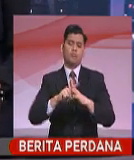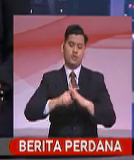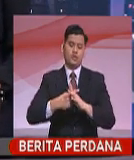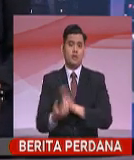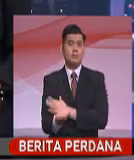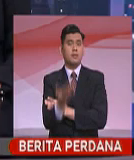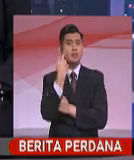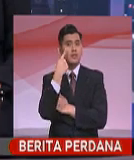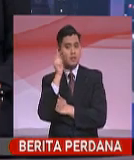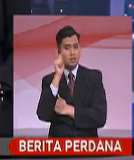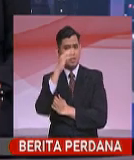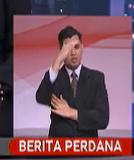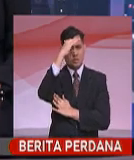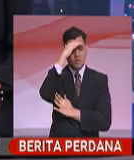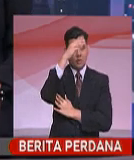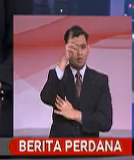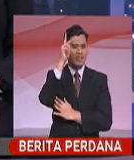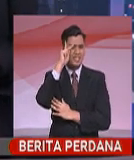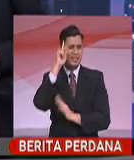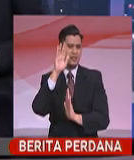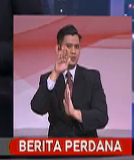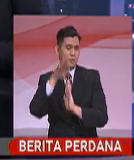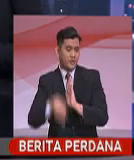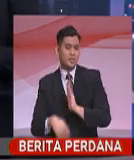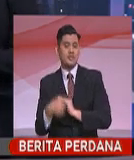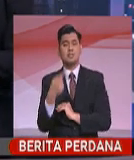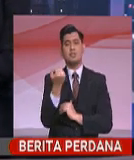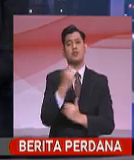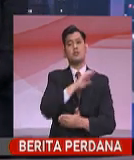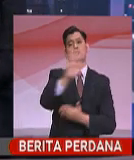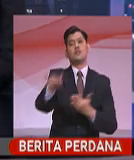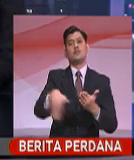di Johor dan Kelantan sedikit berkurangan. Keseluruhan